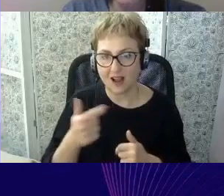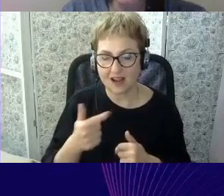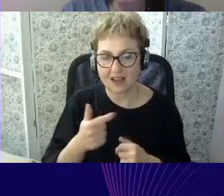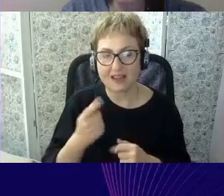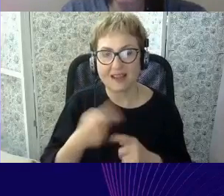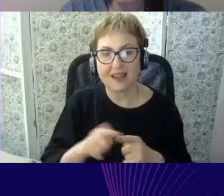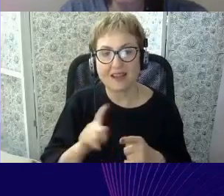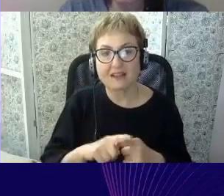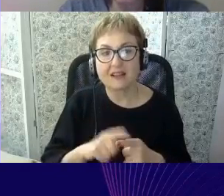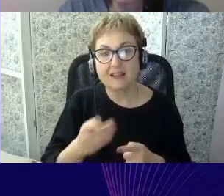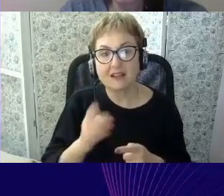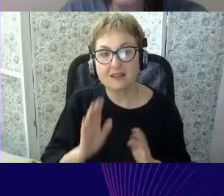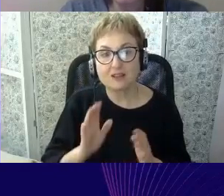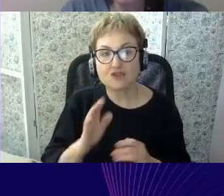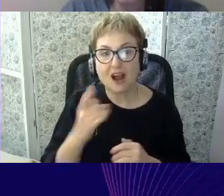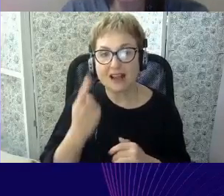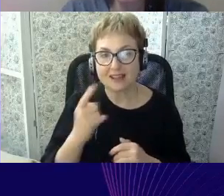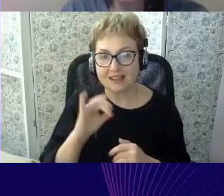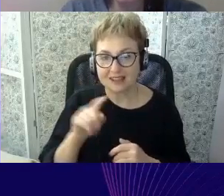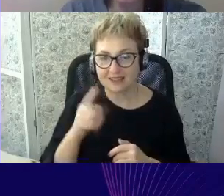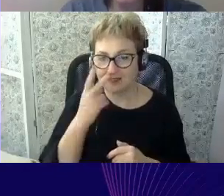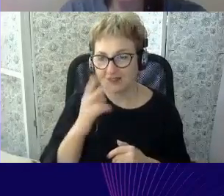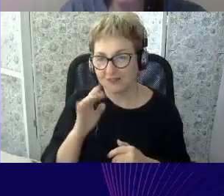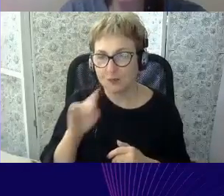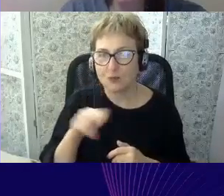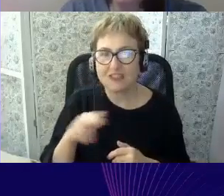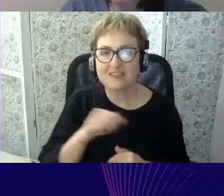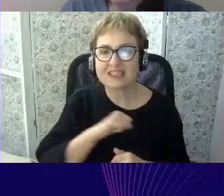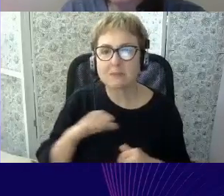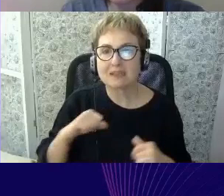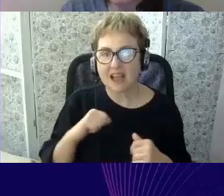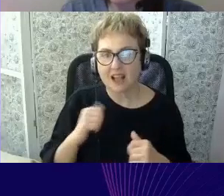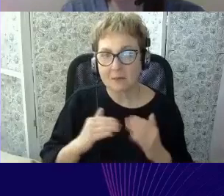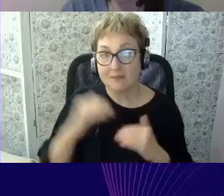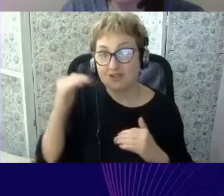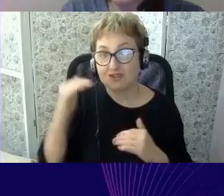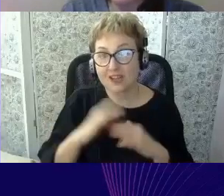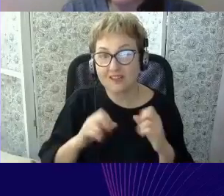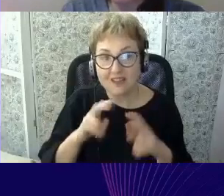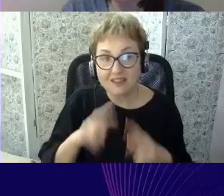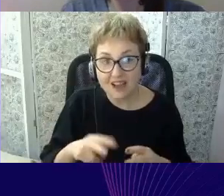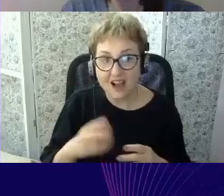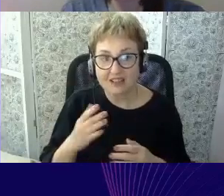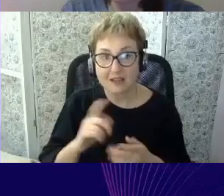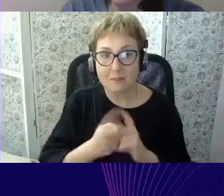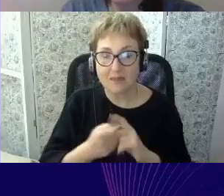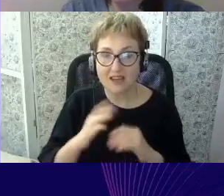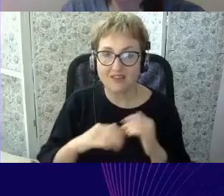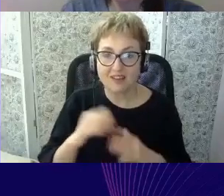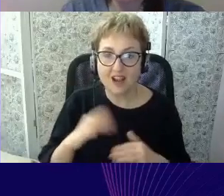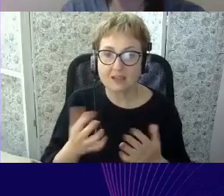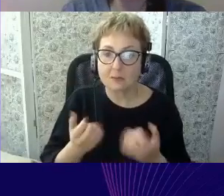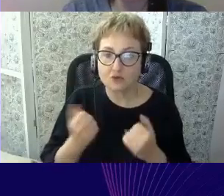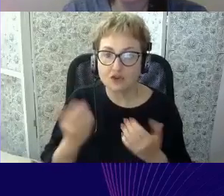гарантий. Это лишь один из видов, ну, скажем так, самостоятельного повышения квалификации, да,